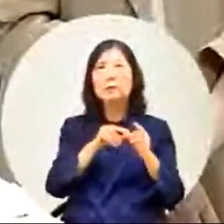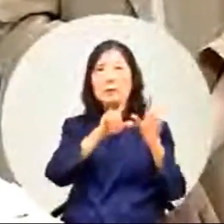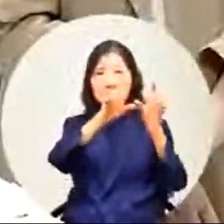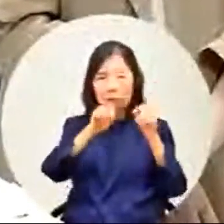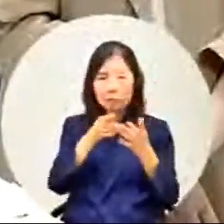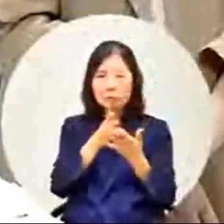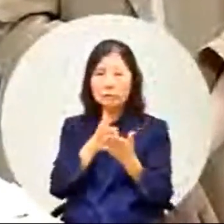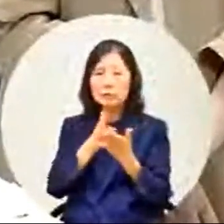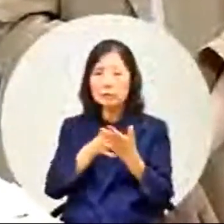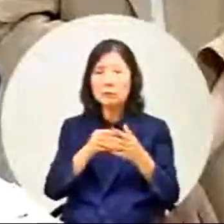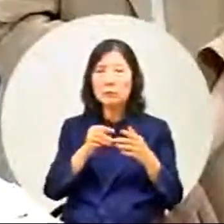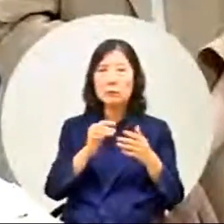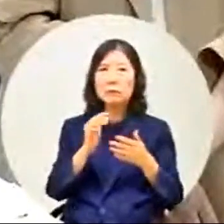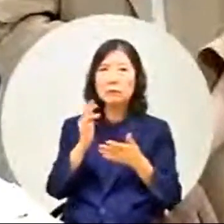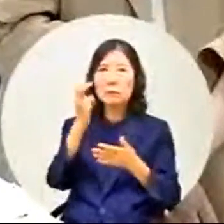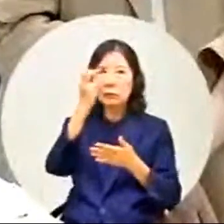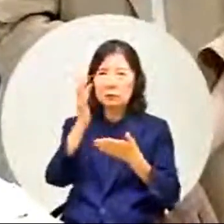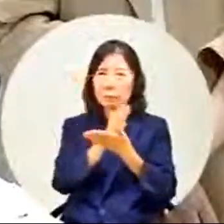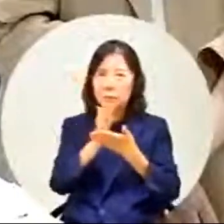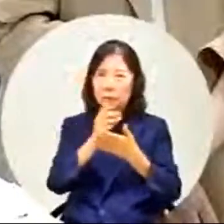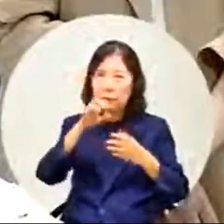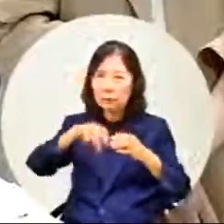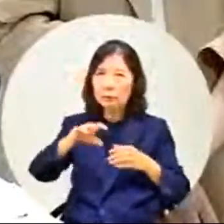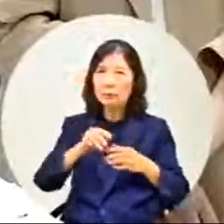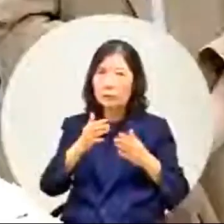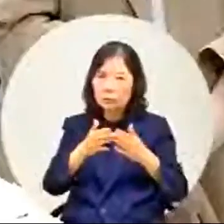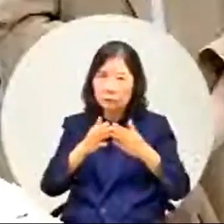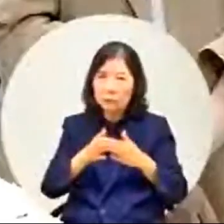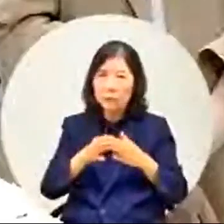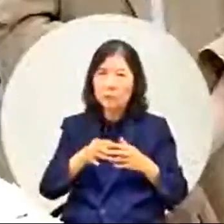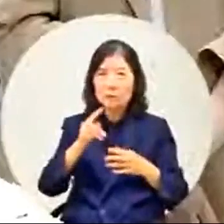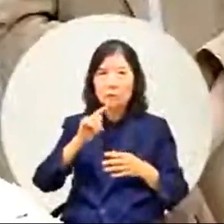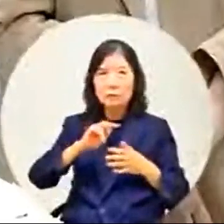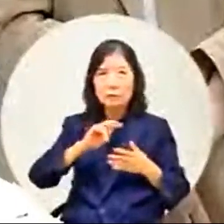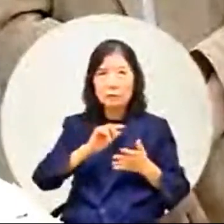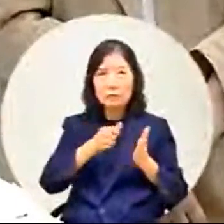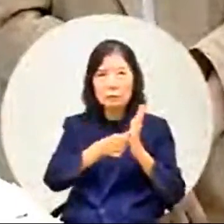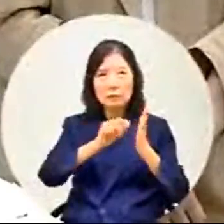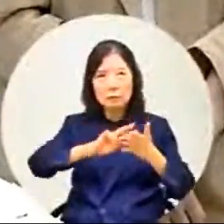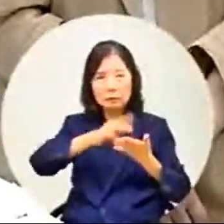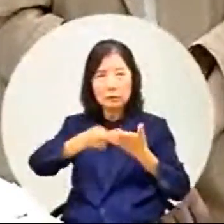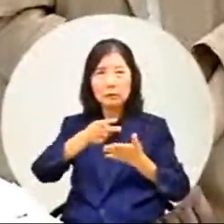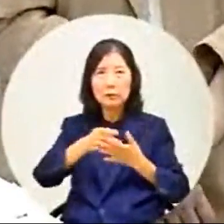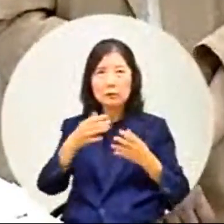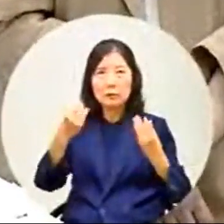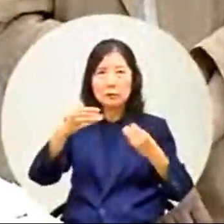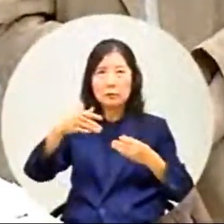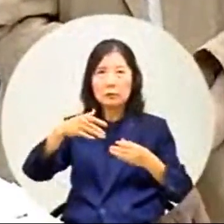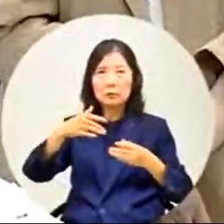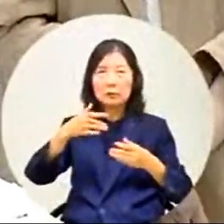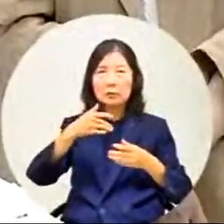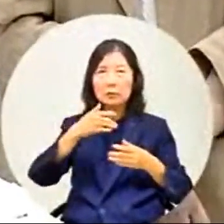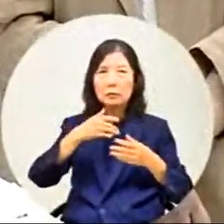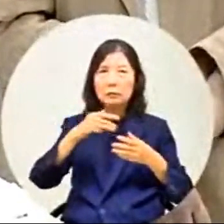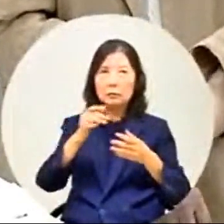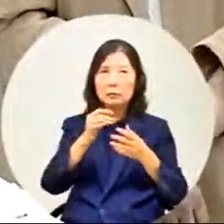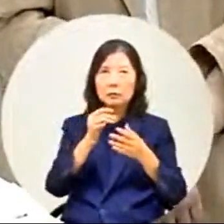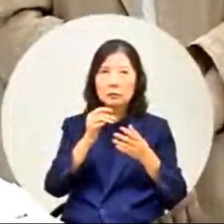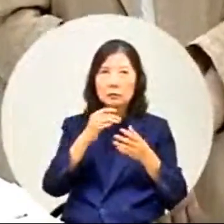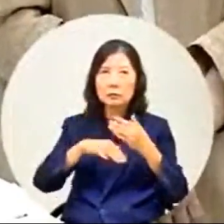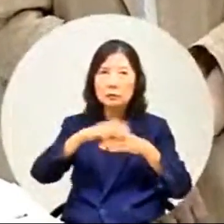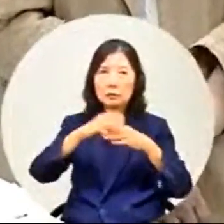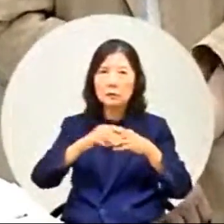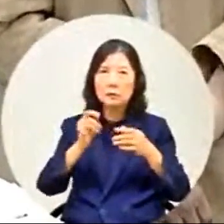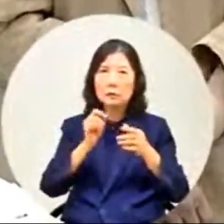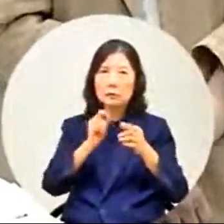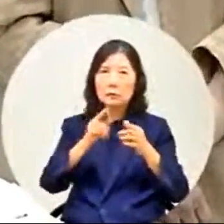个是审计处重要的审核意见，它直接载明了为妥适筹编第二阶段工程购车